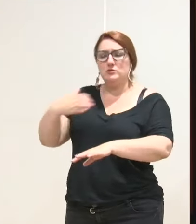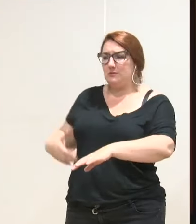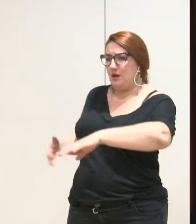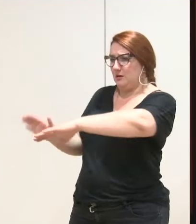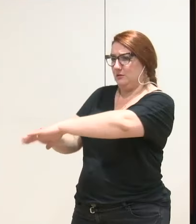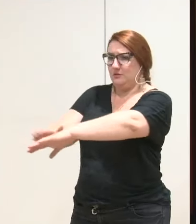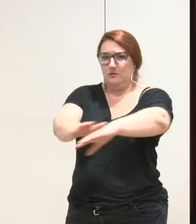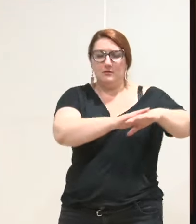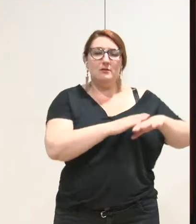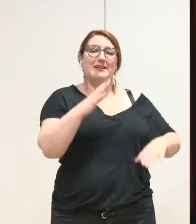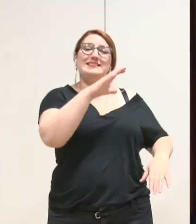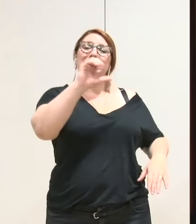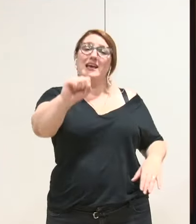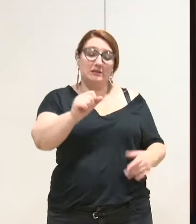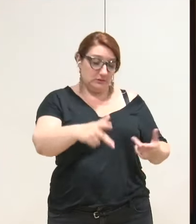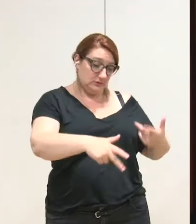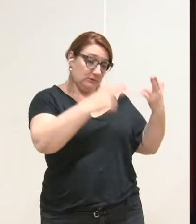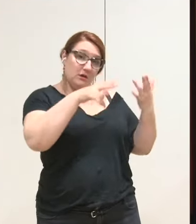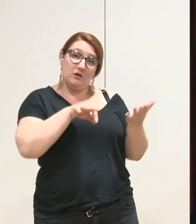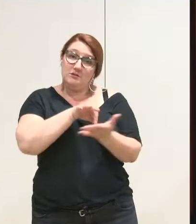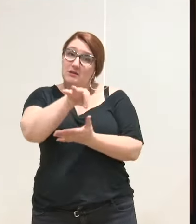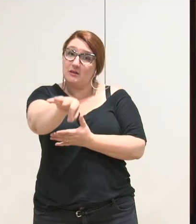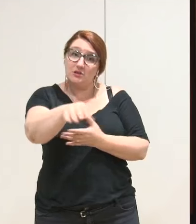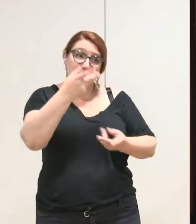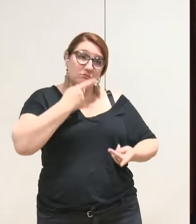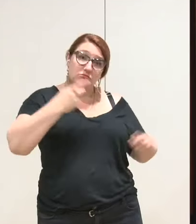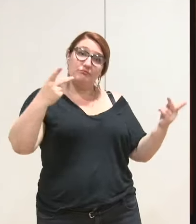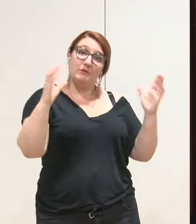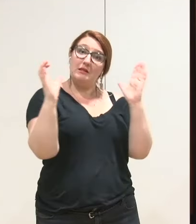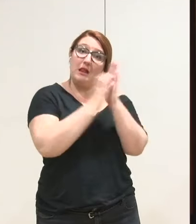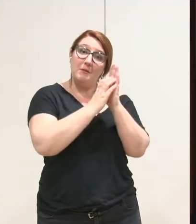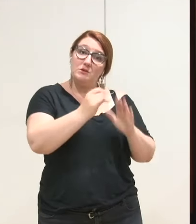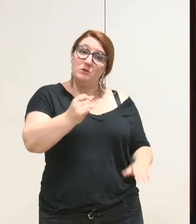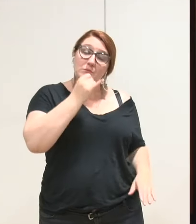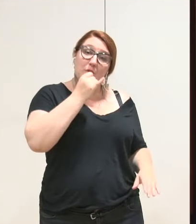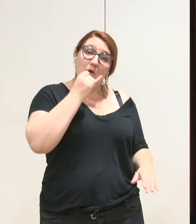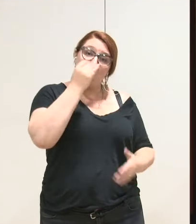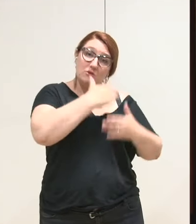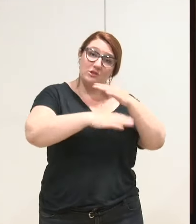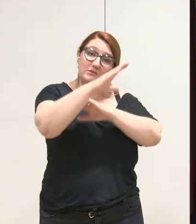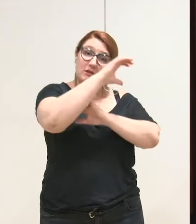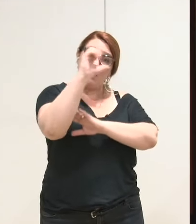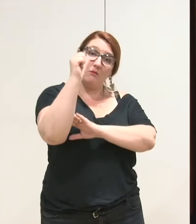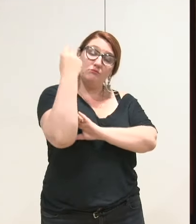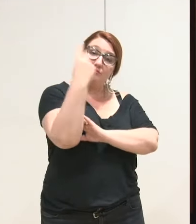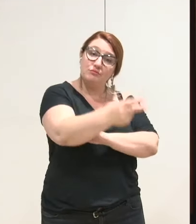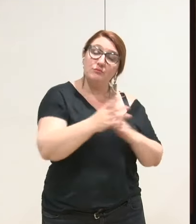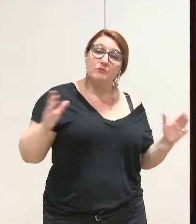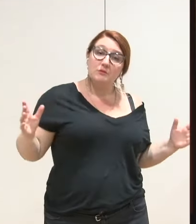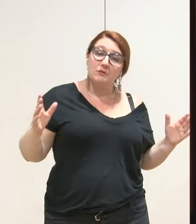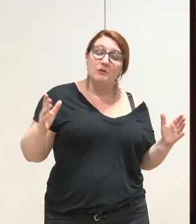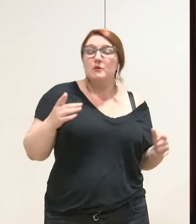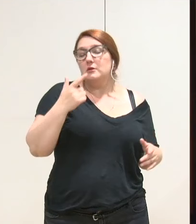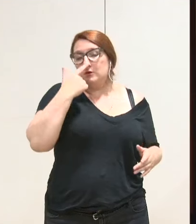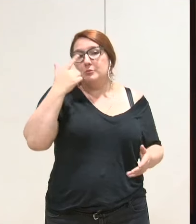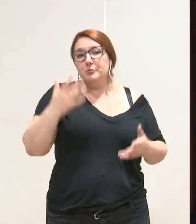CCS pour ce mandat n'a pas encore fait l'objet d'une délibération de son conseil d'administration que ça justifiera très